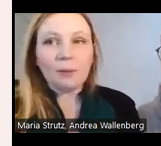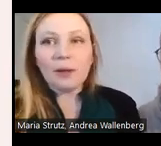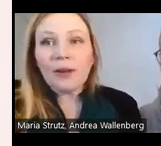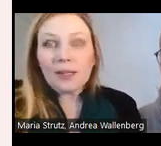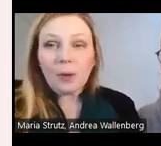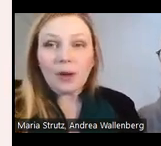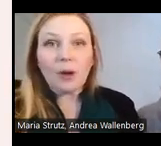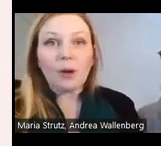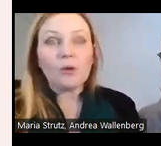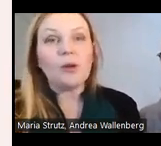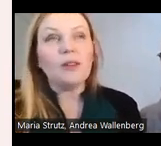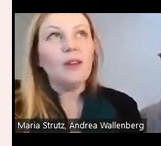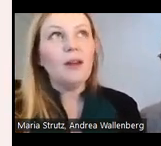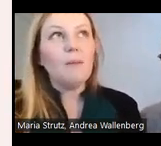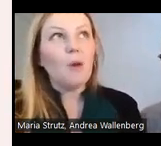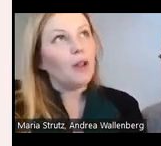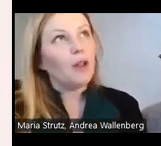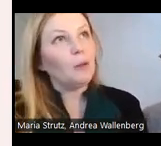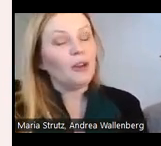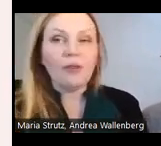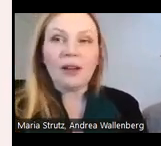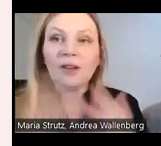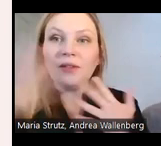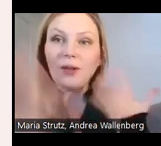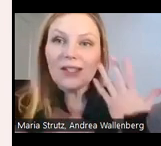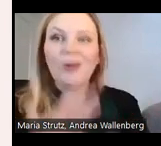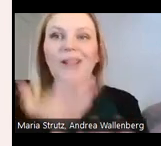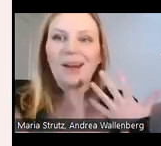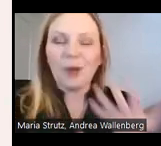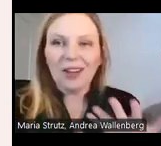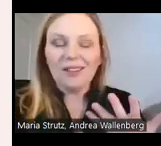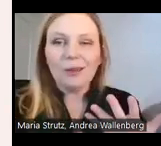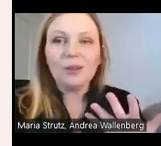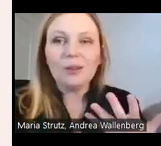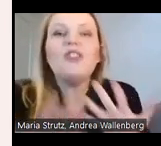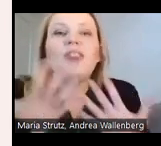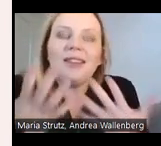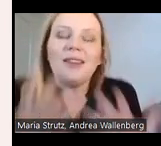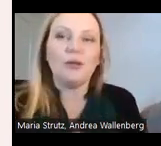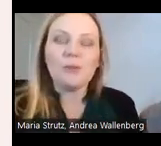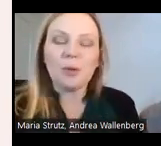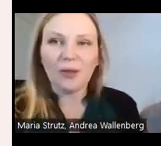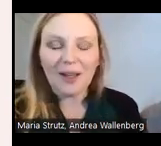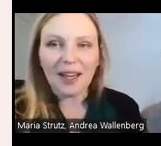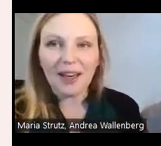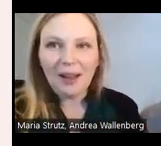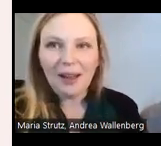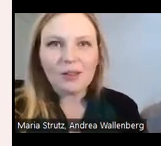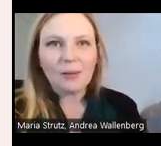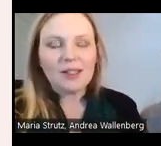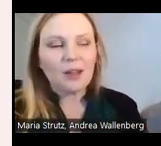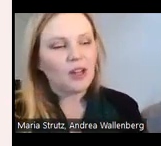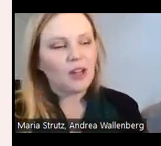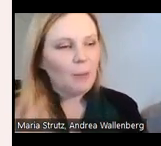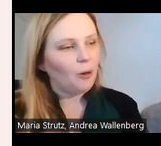många med flerspråk i bakgrund och så, att många kulturer är ju väldigt vana vid att gestikulera mycket. Och det är ju jättebra för språkutvecklingen.